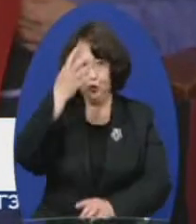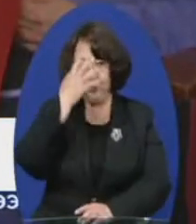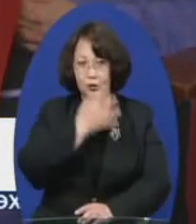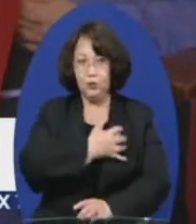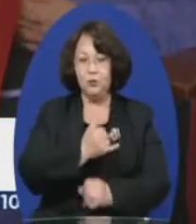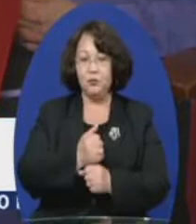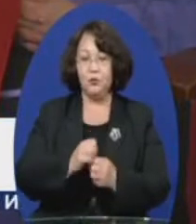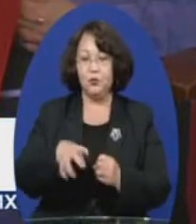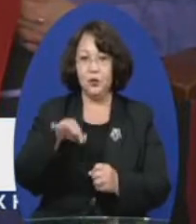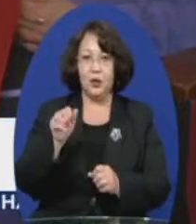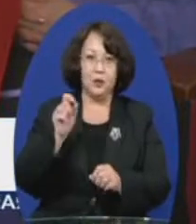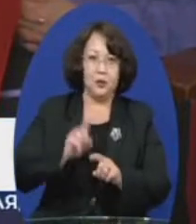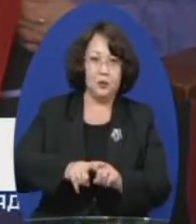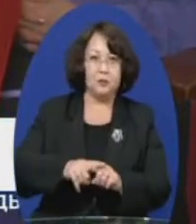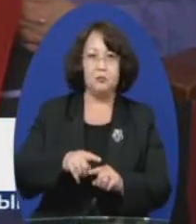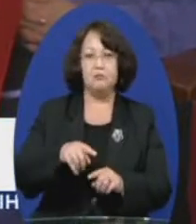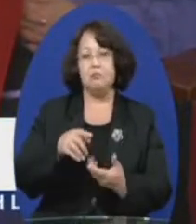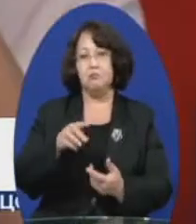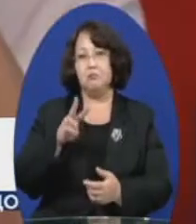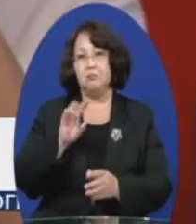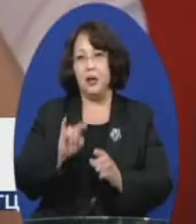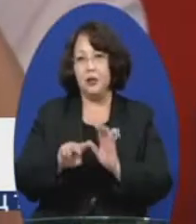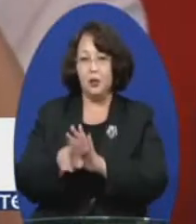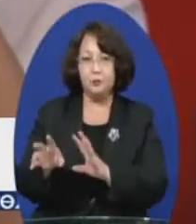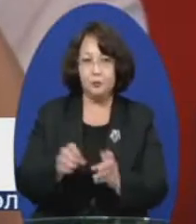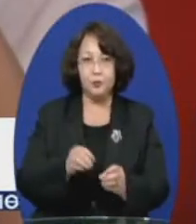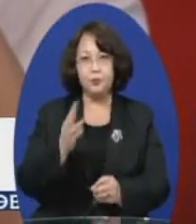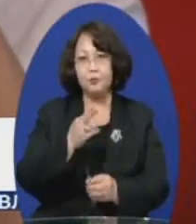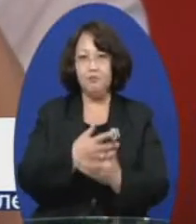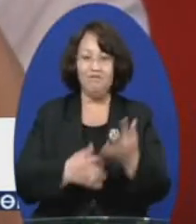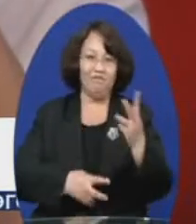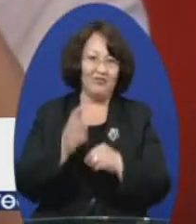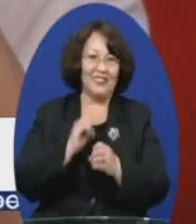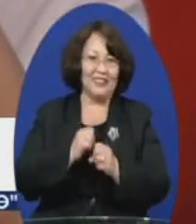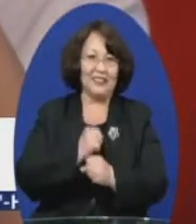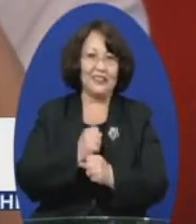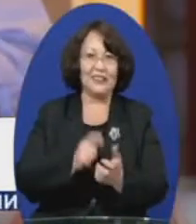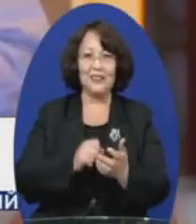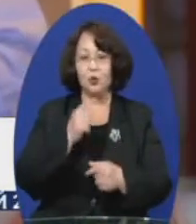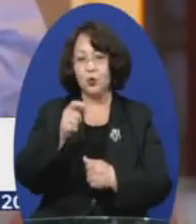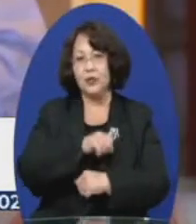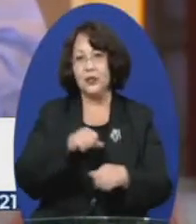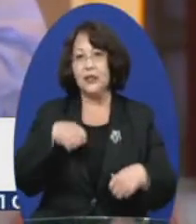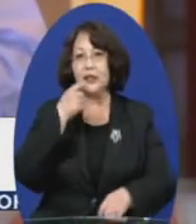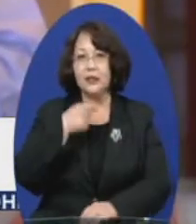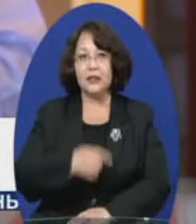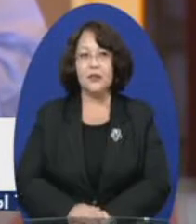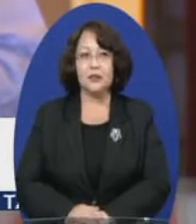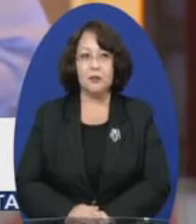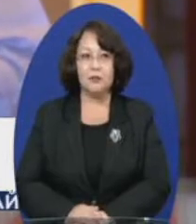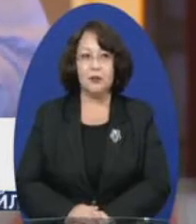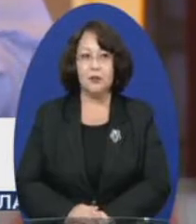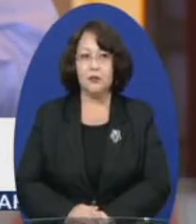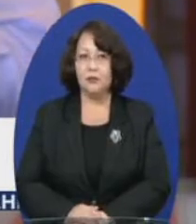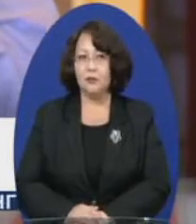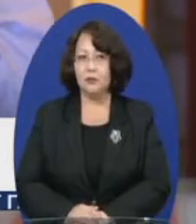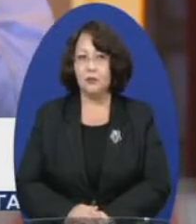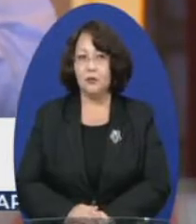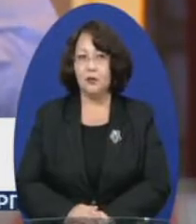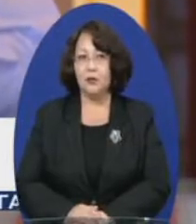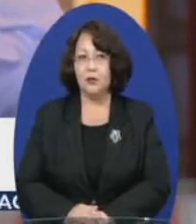тушаалтнуудын цалин хөлсийг нэмэх, малын гаралтай түүхий эдэг боловсруулах зэрэг асуудлыг иргэд хөндлөө. Баруун улсын барилцаж байгаа сүүлийн